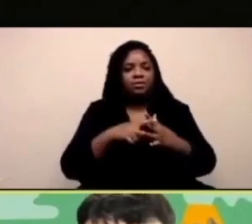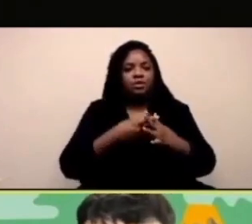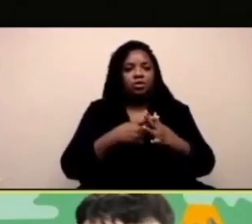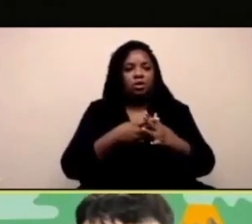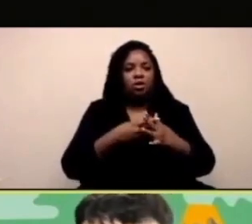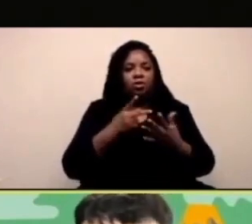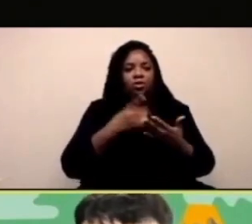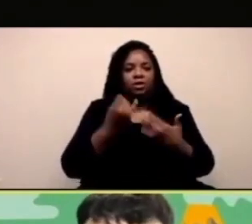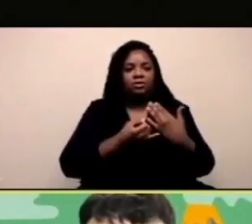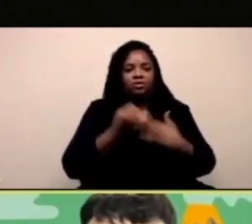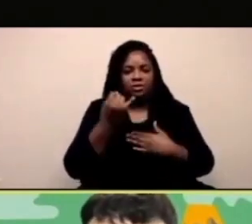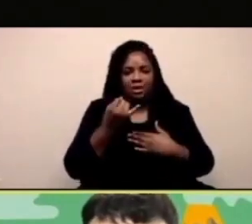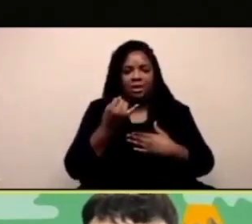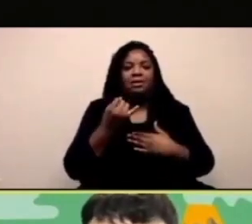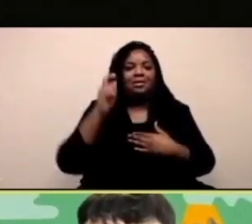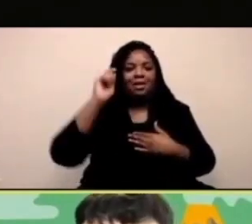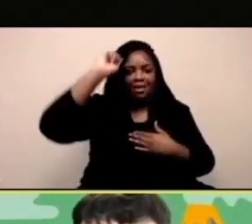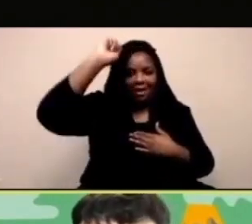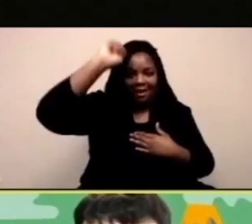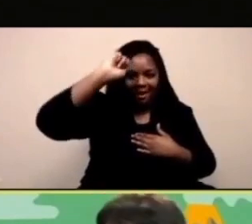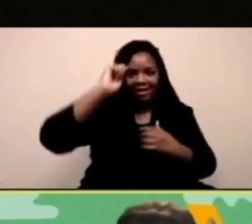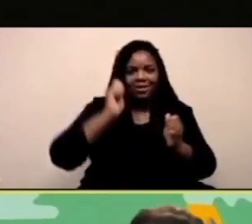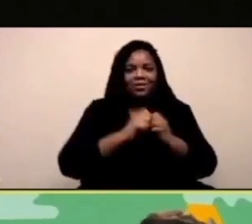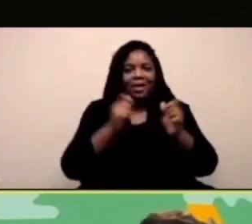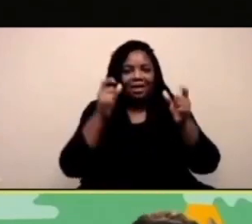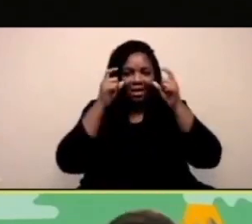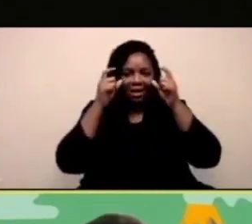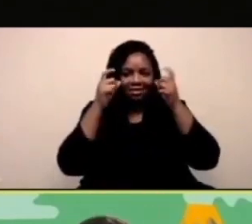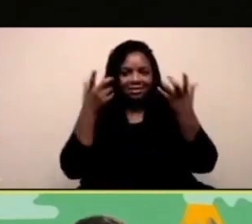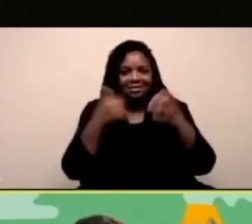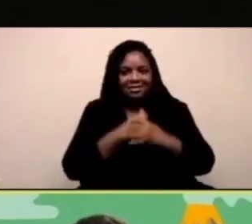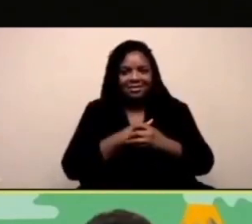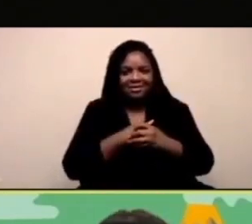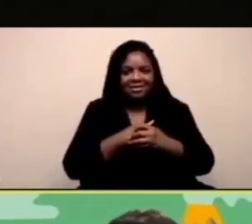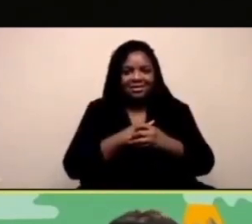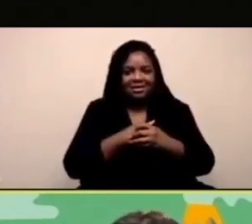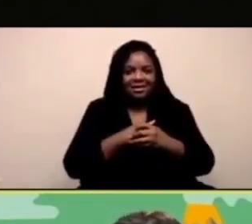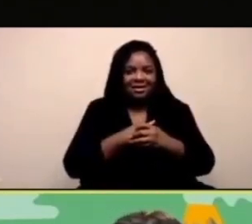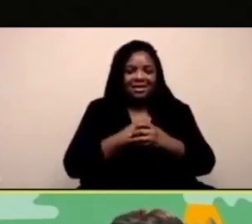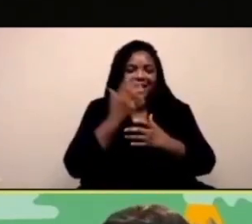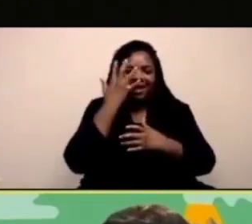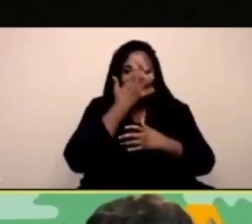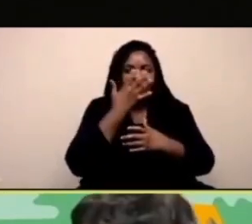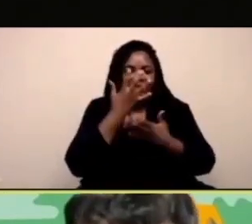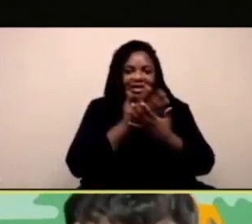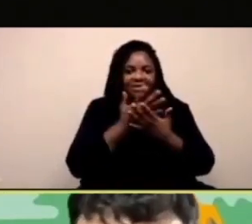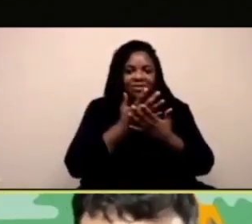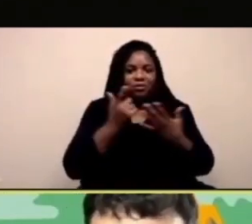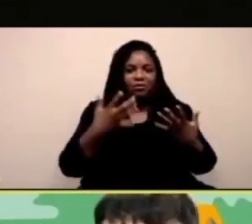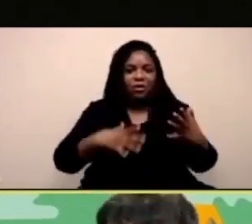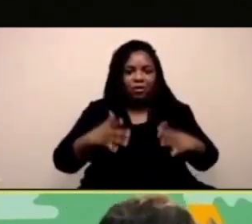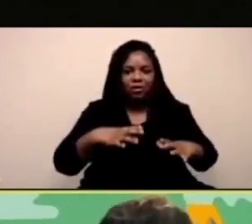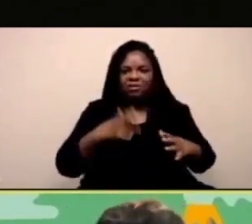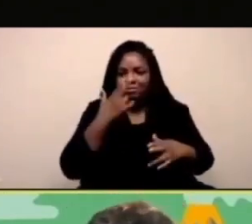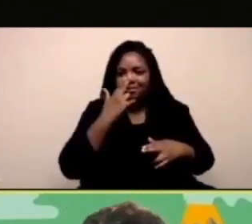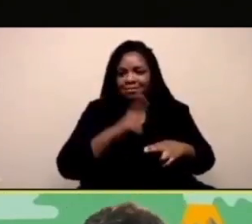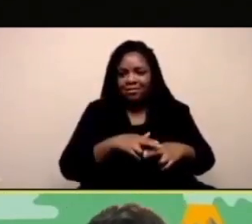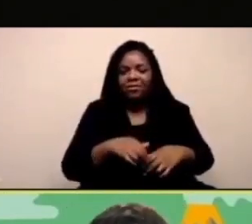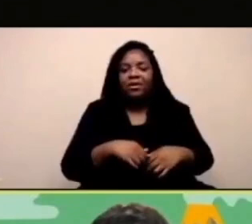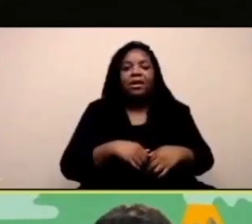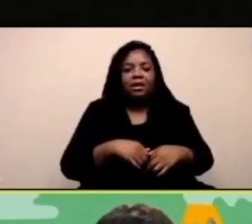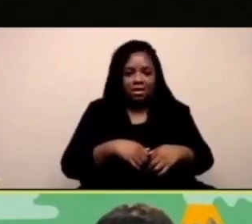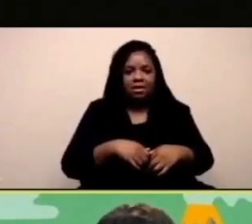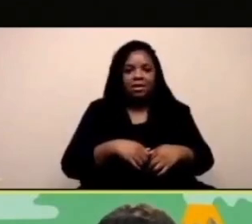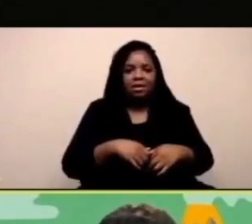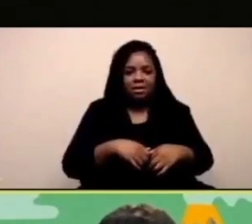こちらの後FACESENSINGつまりあと顔認識の後ページでいくつか